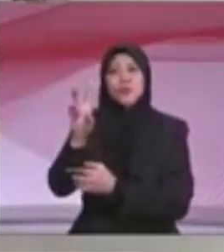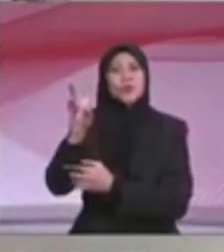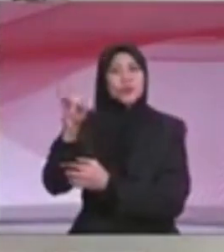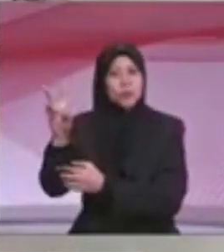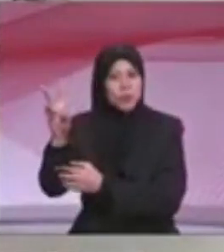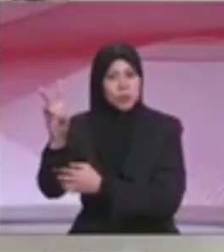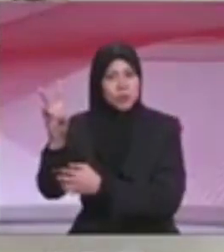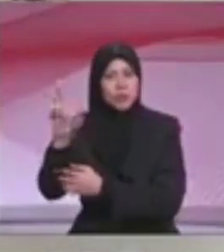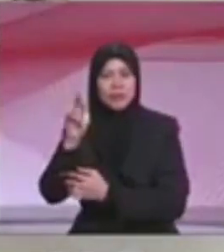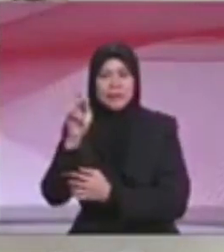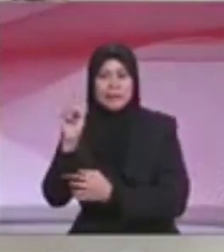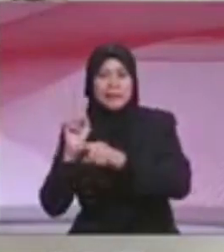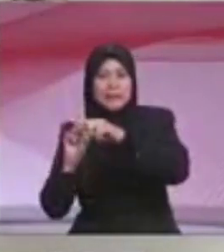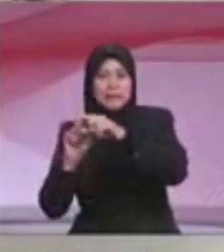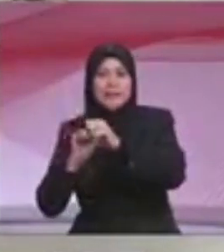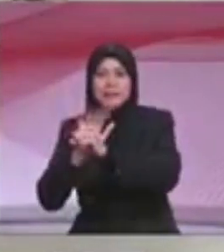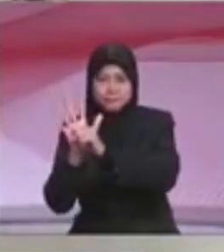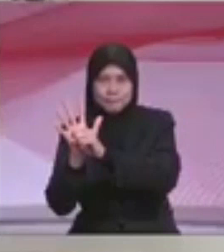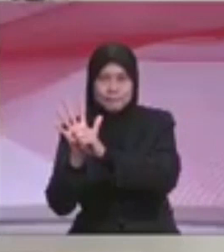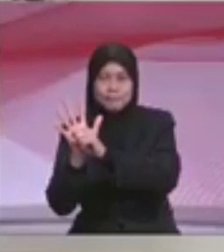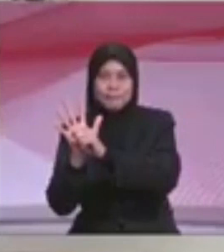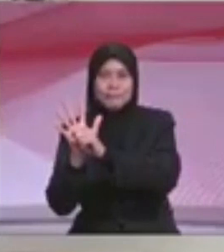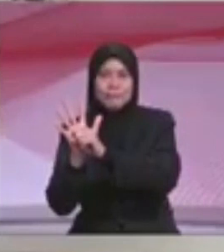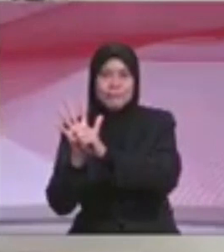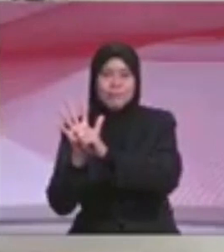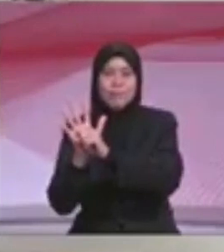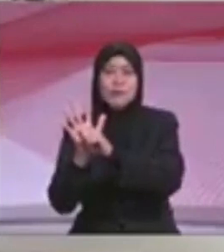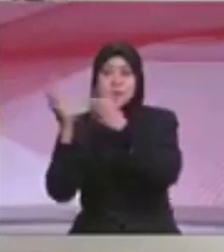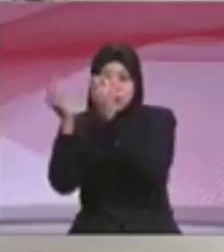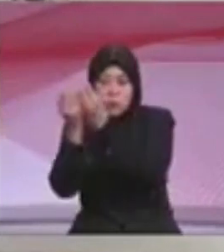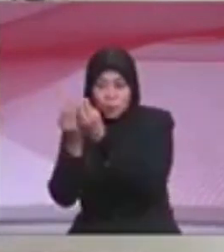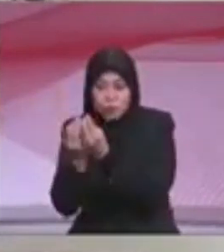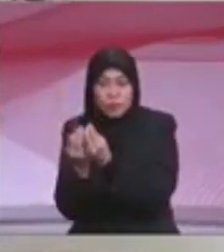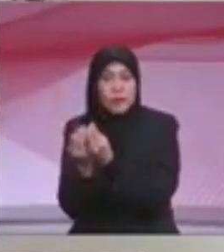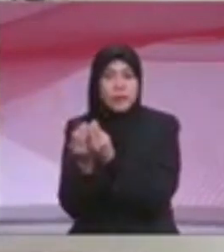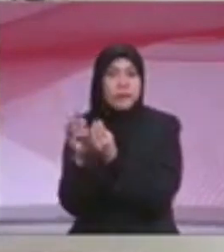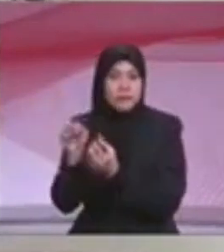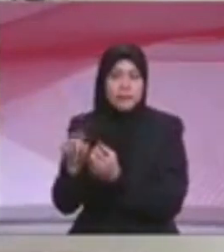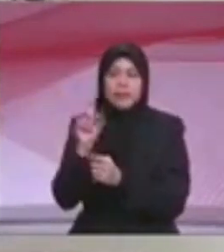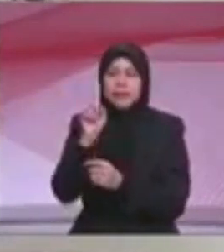2,177 kes positif COVID-19 dan daripada jumlah itu